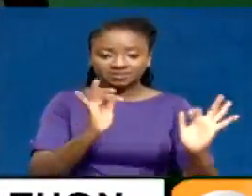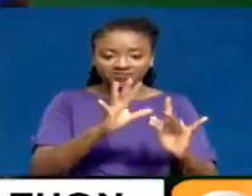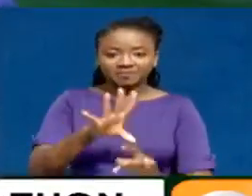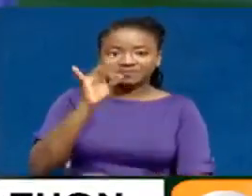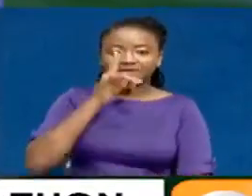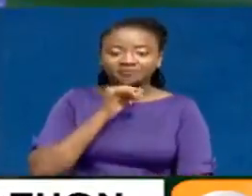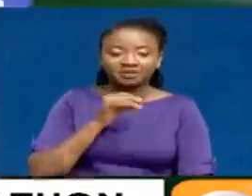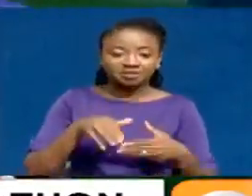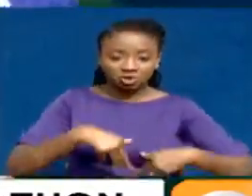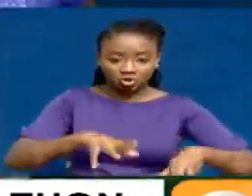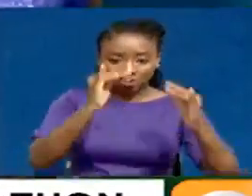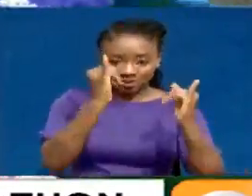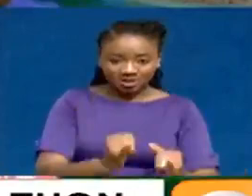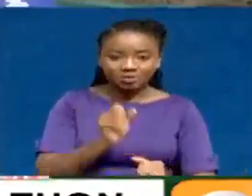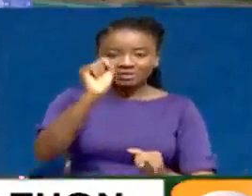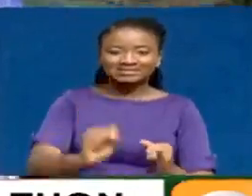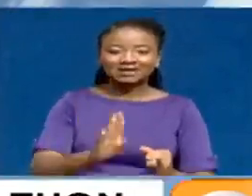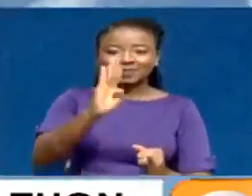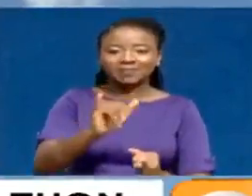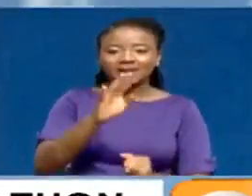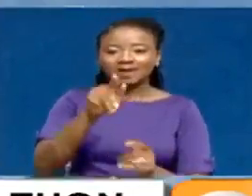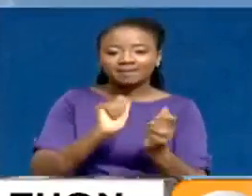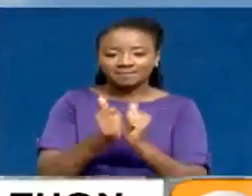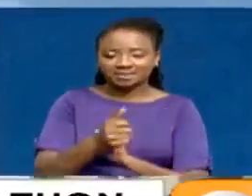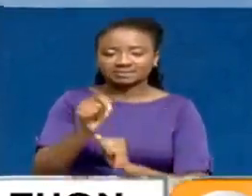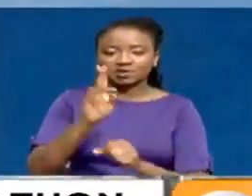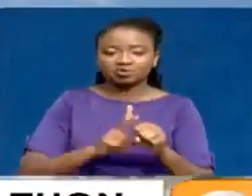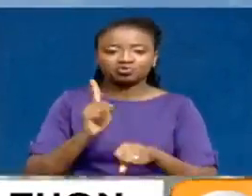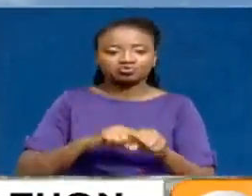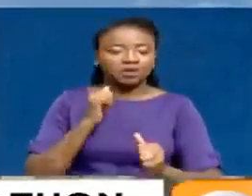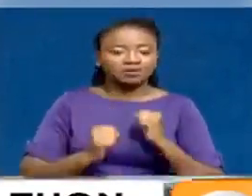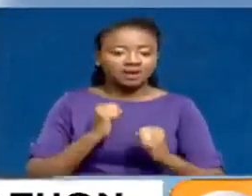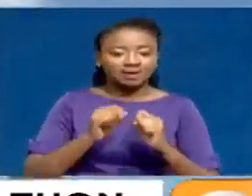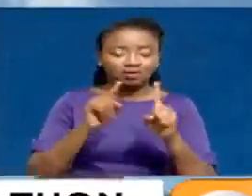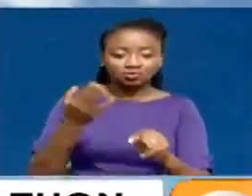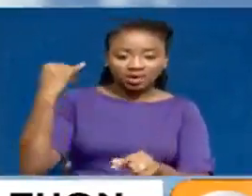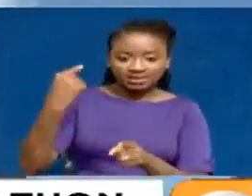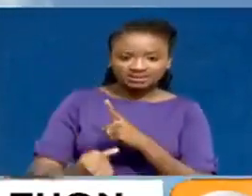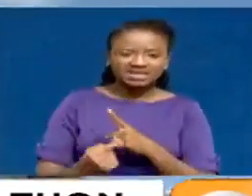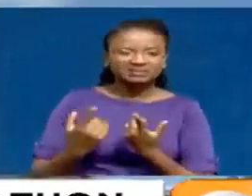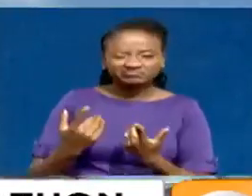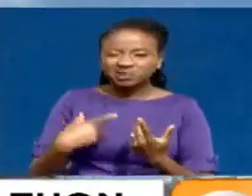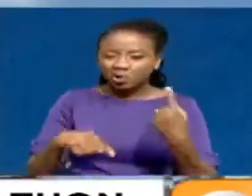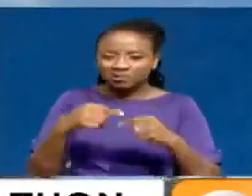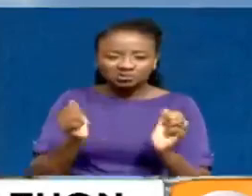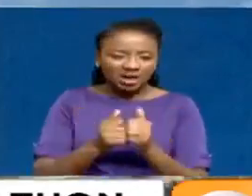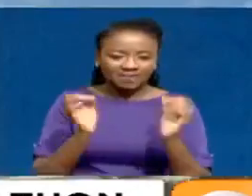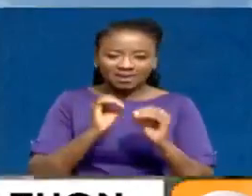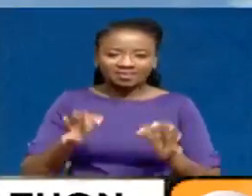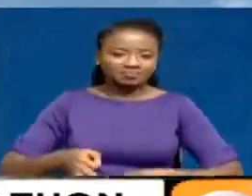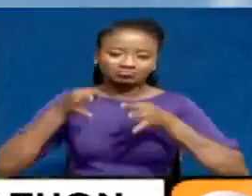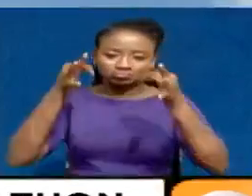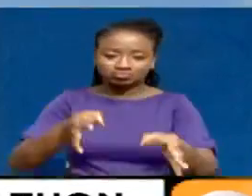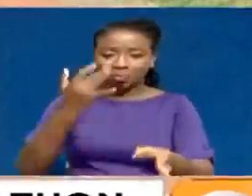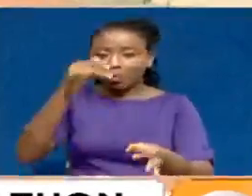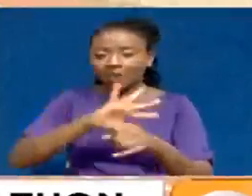ya barabara ya Southern Bypass ambako itatumika na wanariadha hao wakati wa mbio hizo. Makala ya mwaka jana yaliahirishwa kwa sababu ya kuwepo kwa